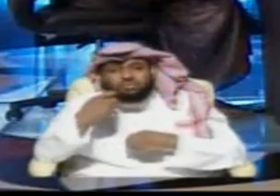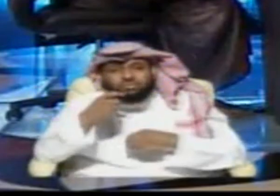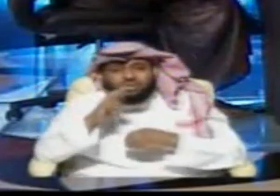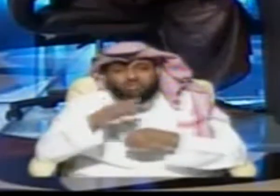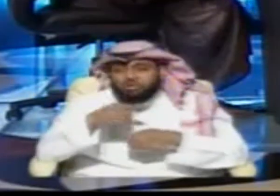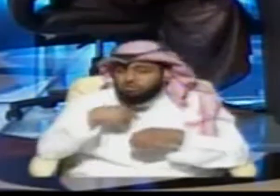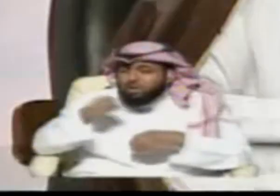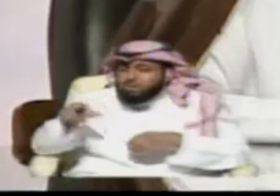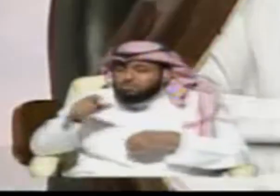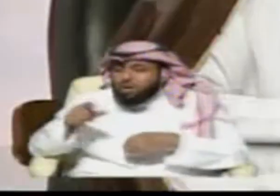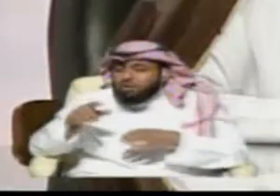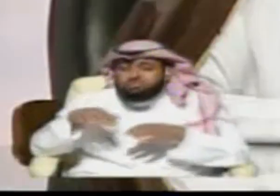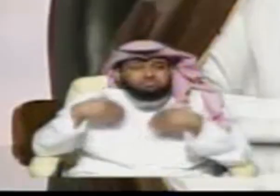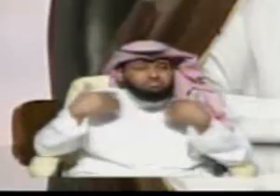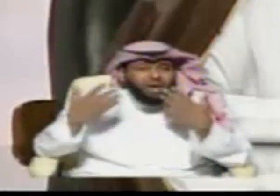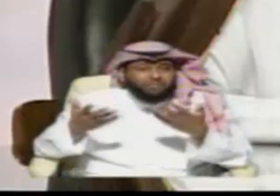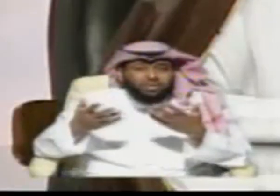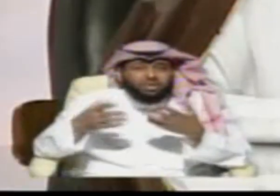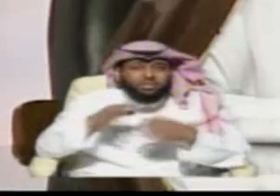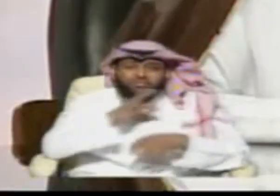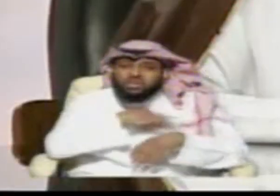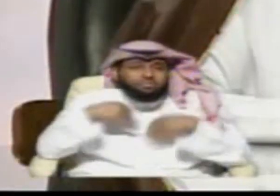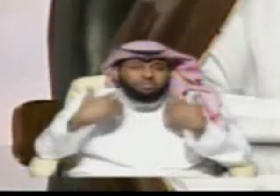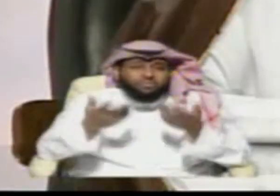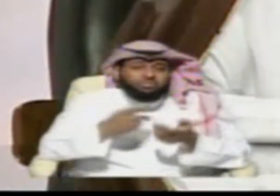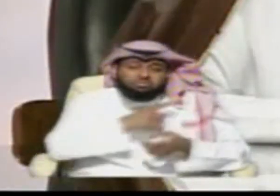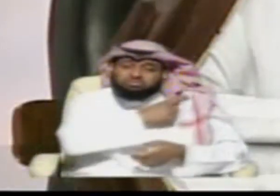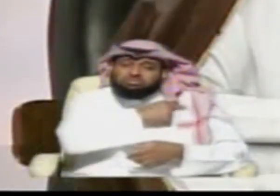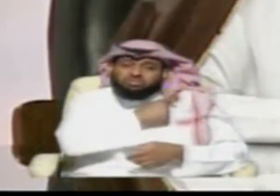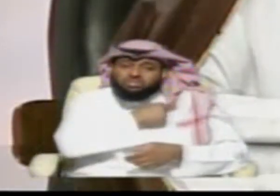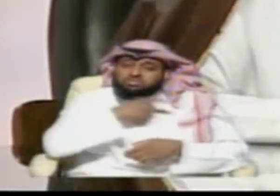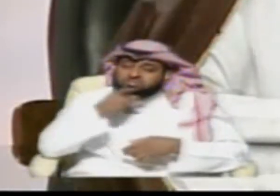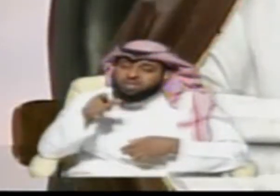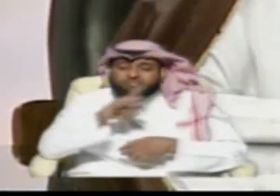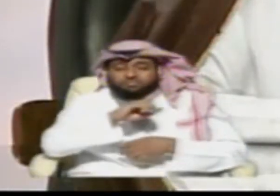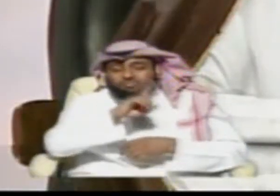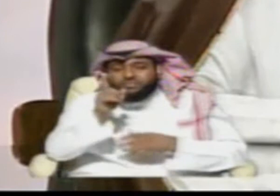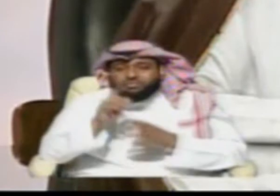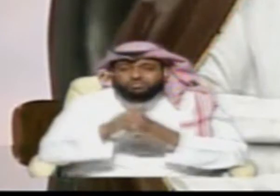عليك، لكن ابعثي لهم سلاما مع أحد، هدية،